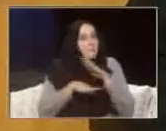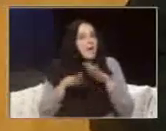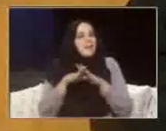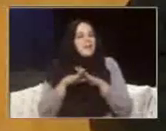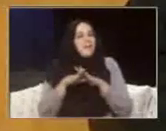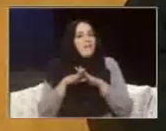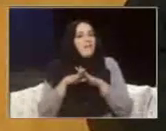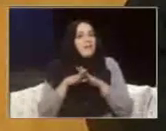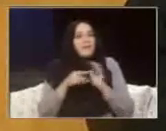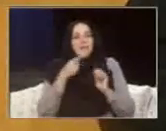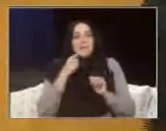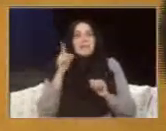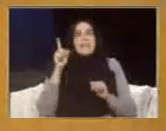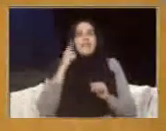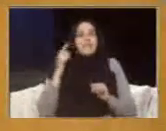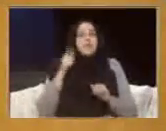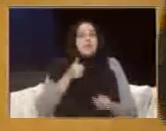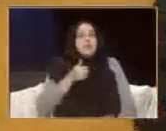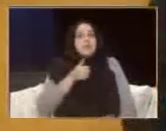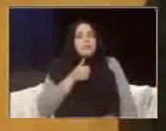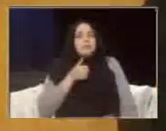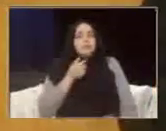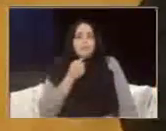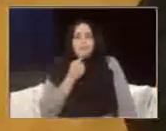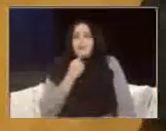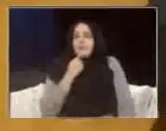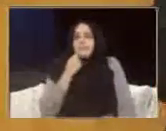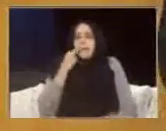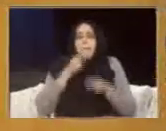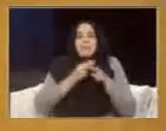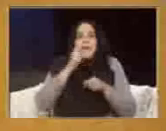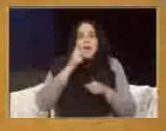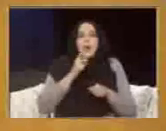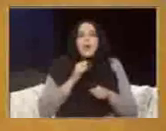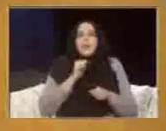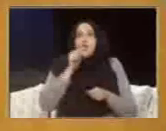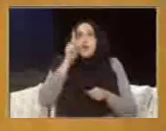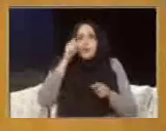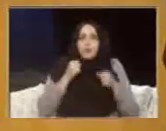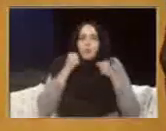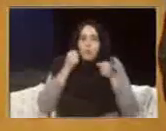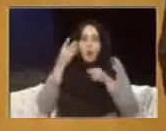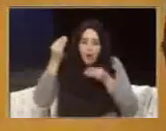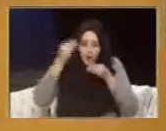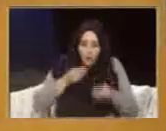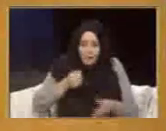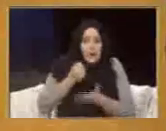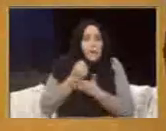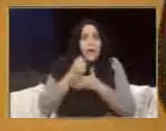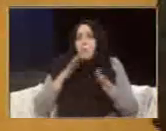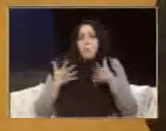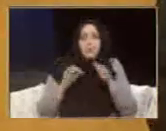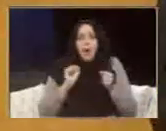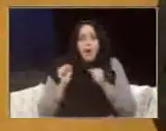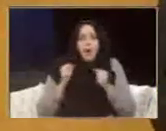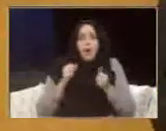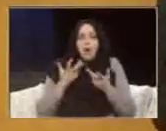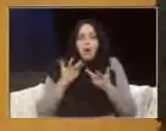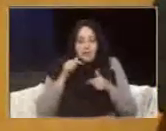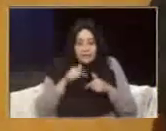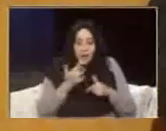هذه اليد لولا قدرة الله لما امتدت إلى الطعام، وهذا الطعام لولا قدرة الله لما كان موجودا،